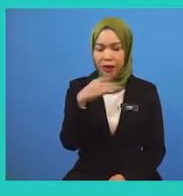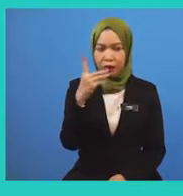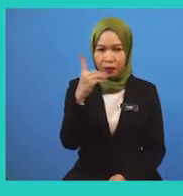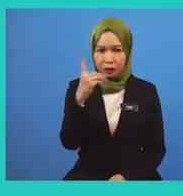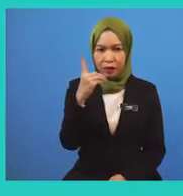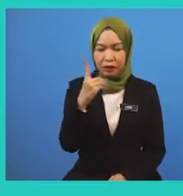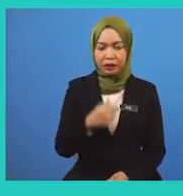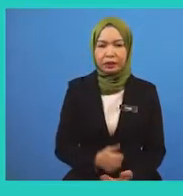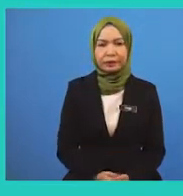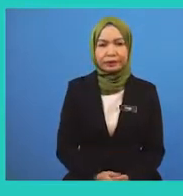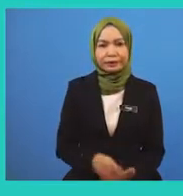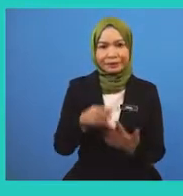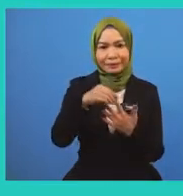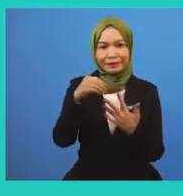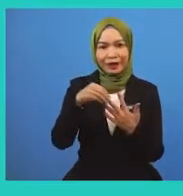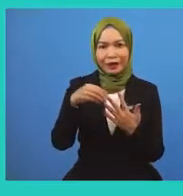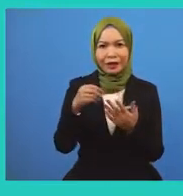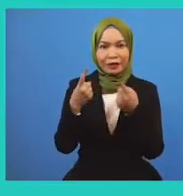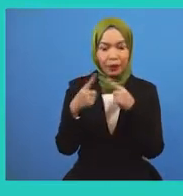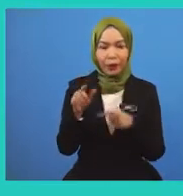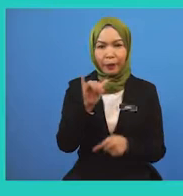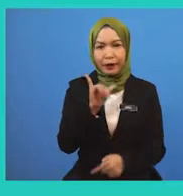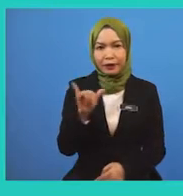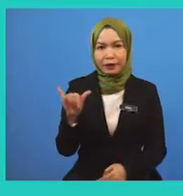Kondensasi. Dan D. Penutralan.